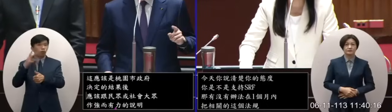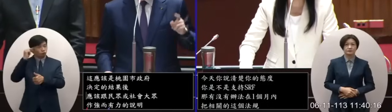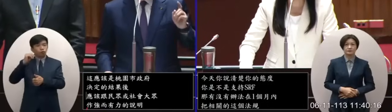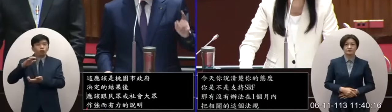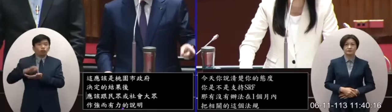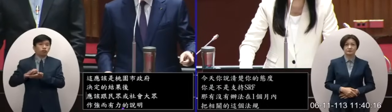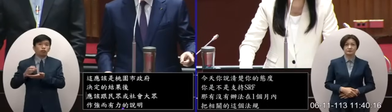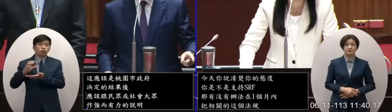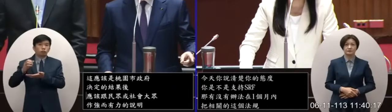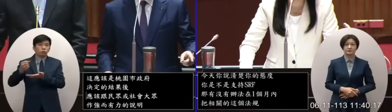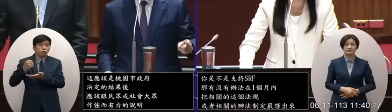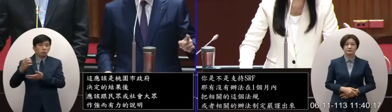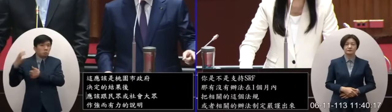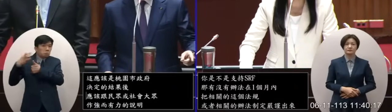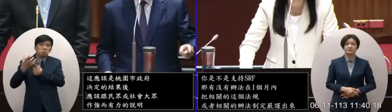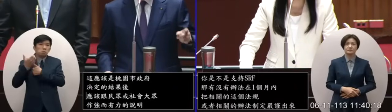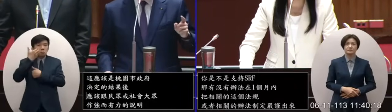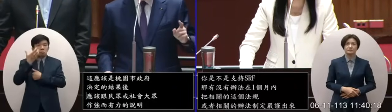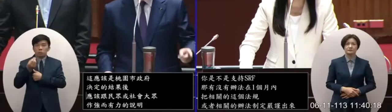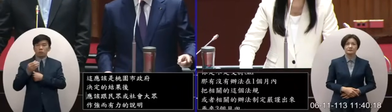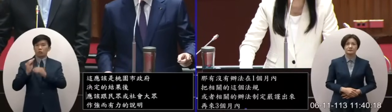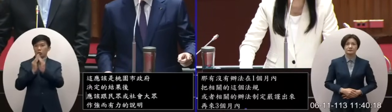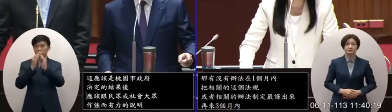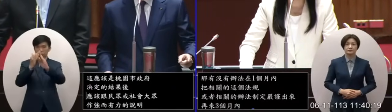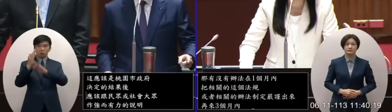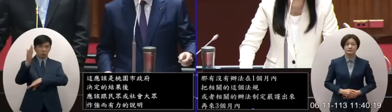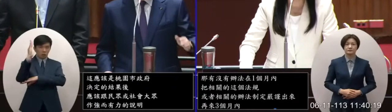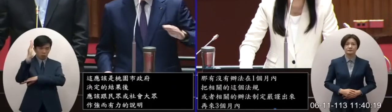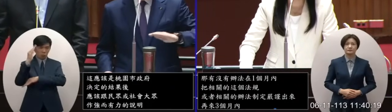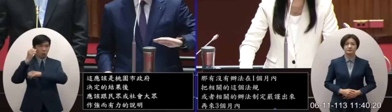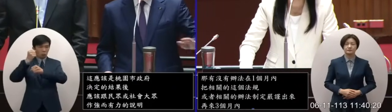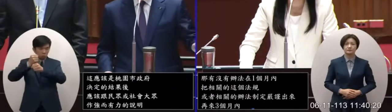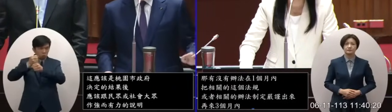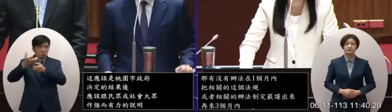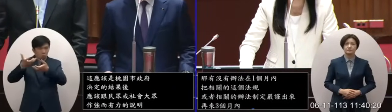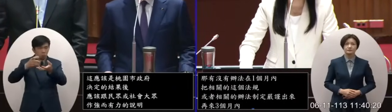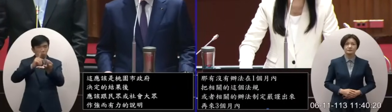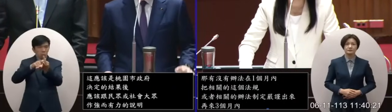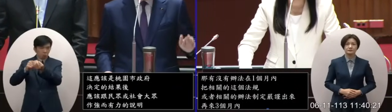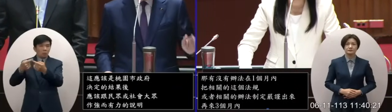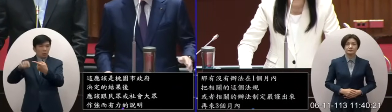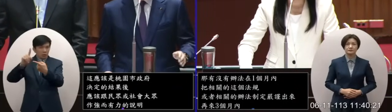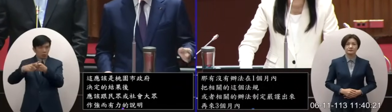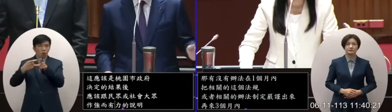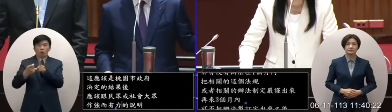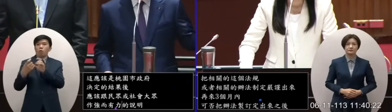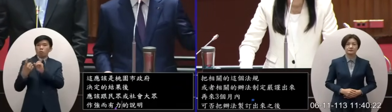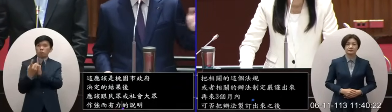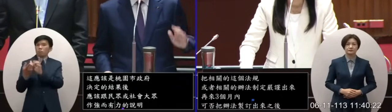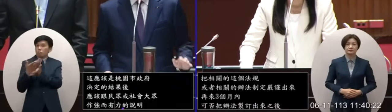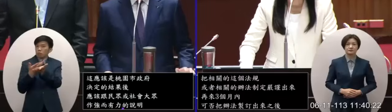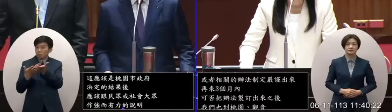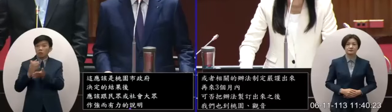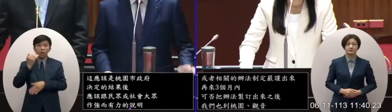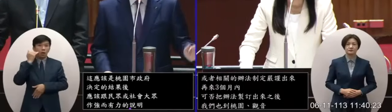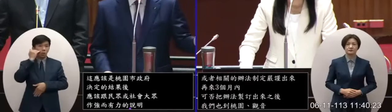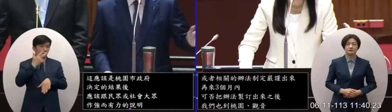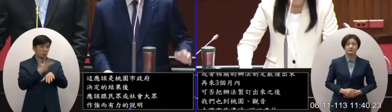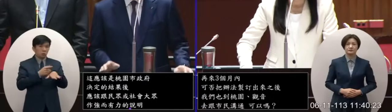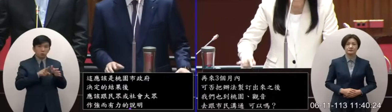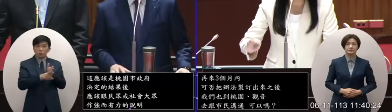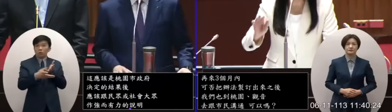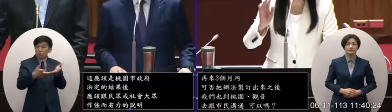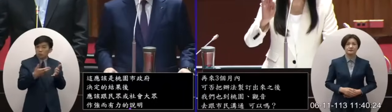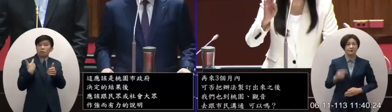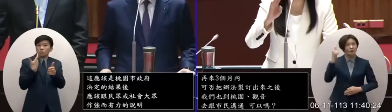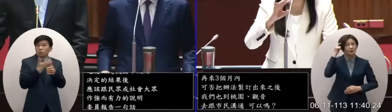力。桃园市政府本于职责，他要去做出任何的处理，应该好好的沟通。那至于一些专业上的问题，彭部长容许